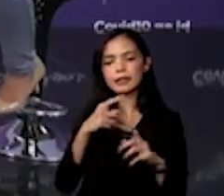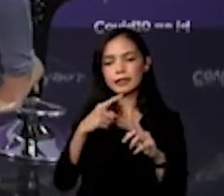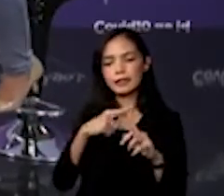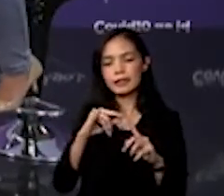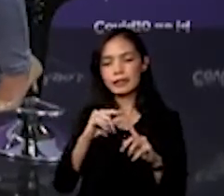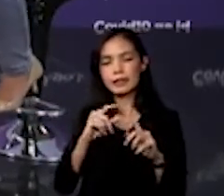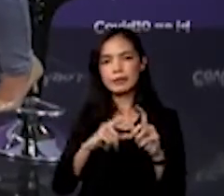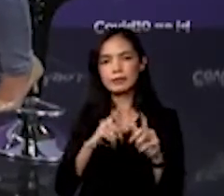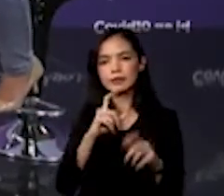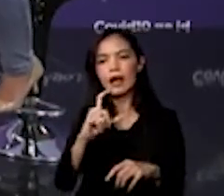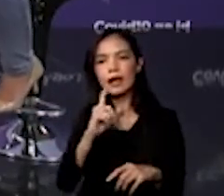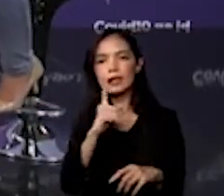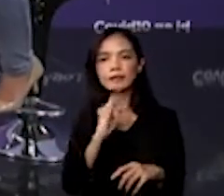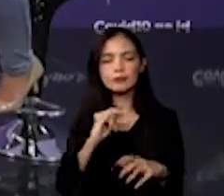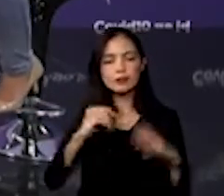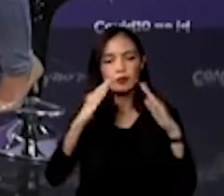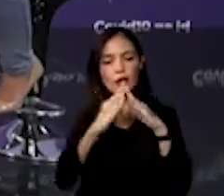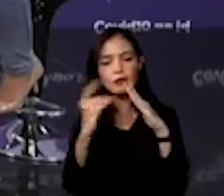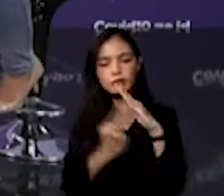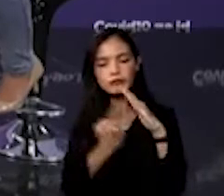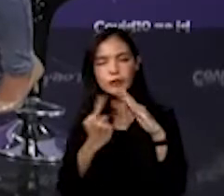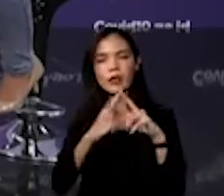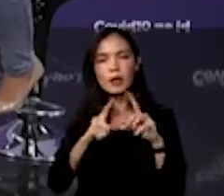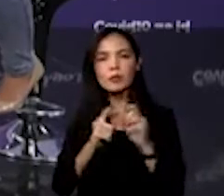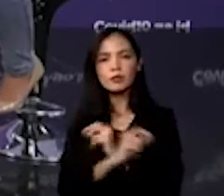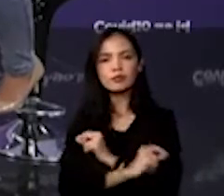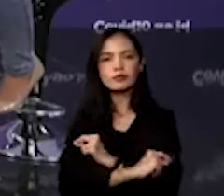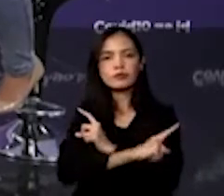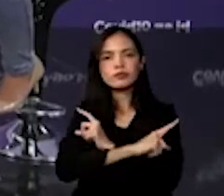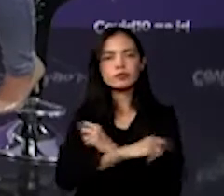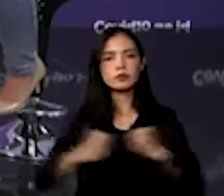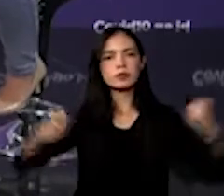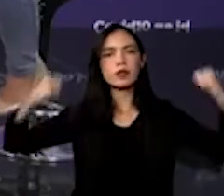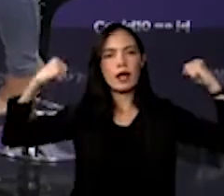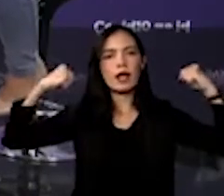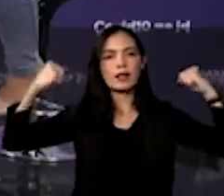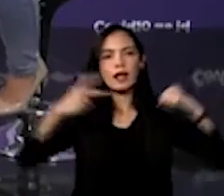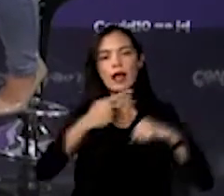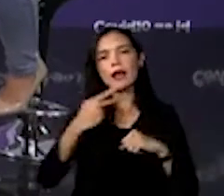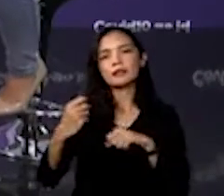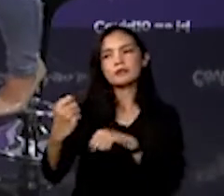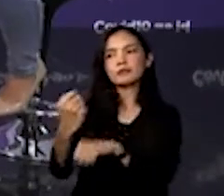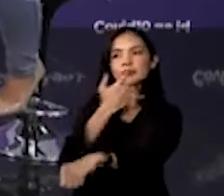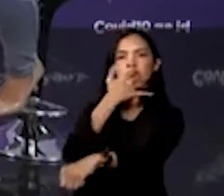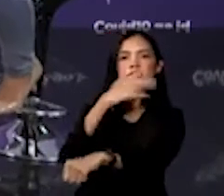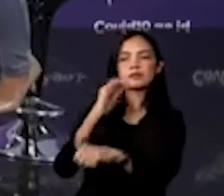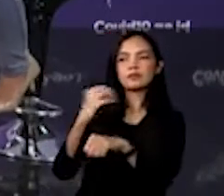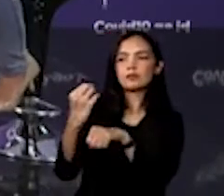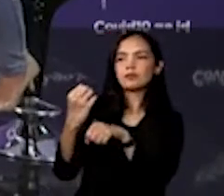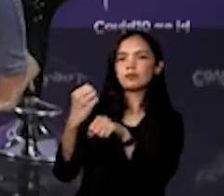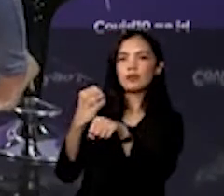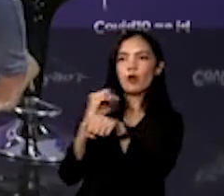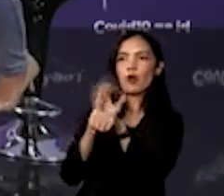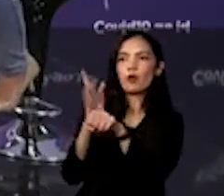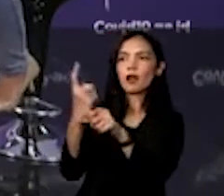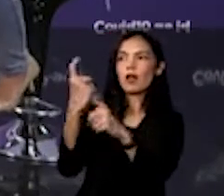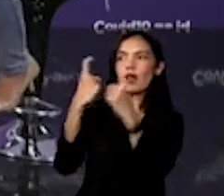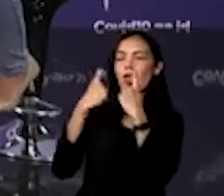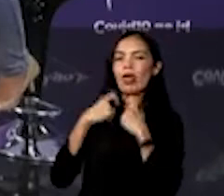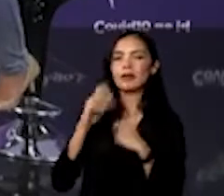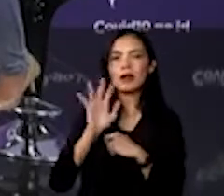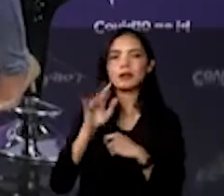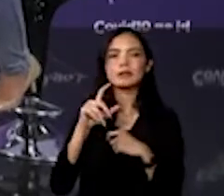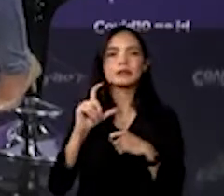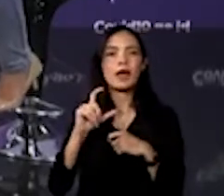bugar di dalam rumah agar imunitas kita tetap terjaga sehingga tidak terpapar tentang covid-19 ini dok bimana dok tipsnya buat